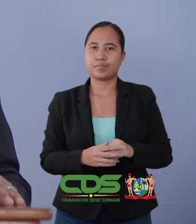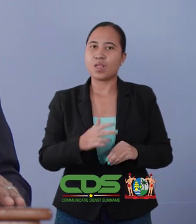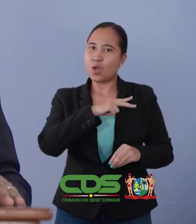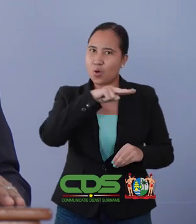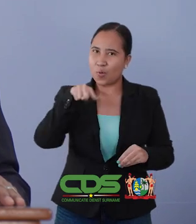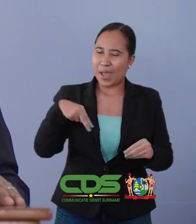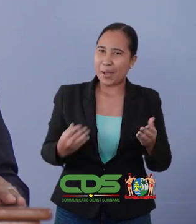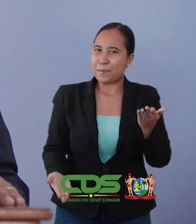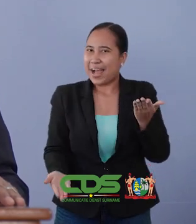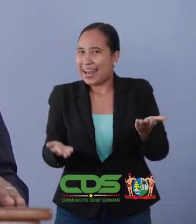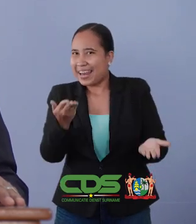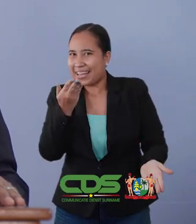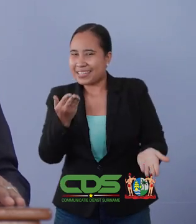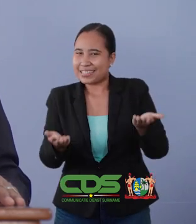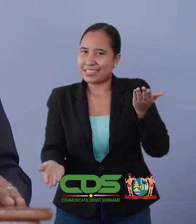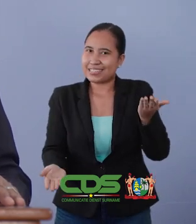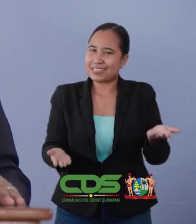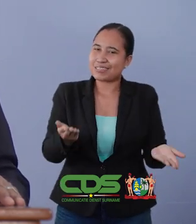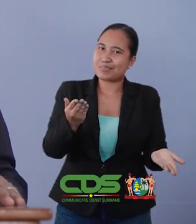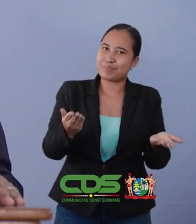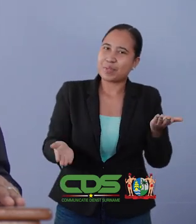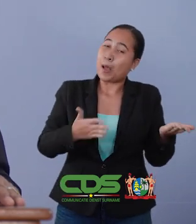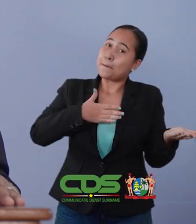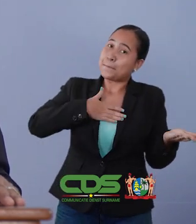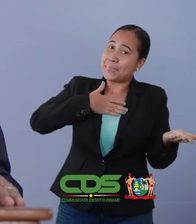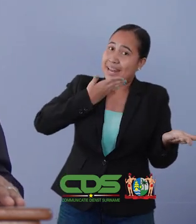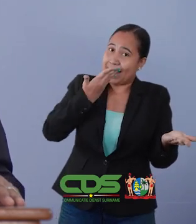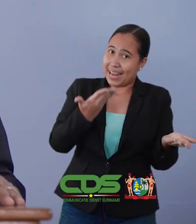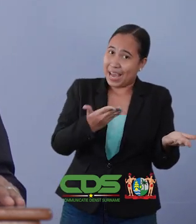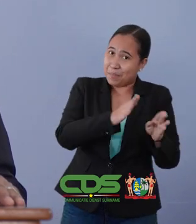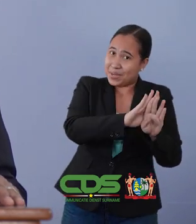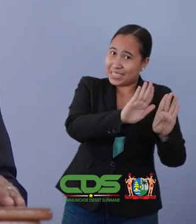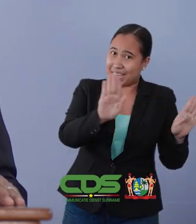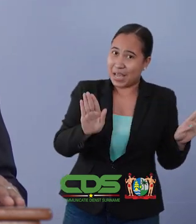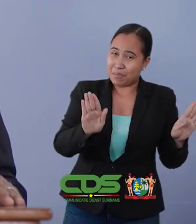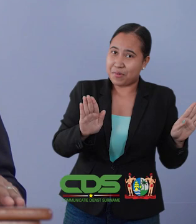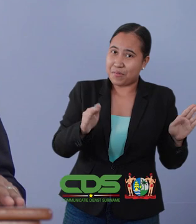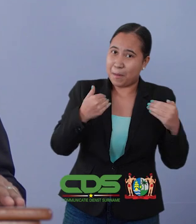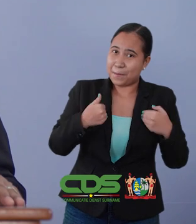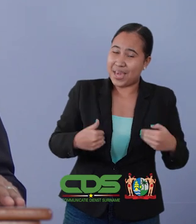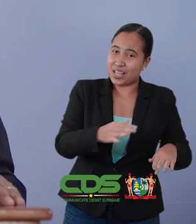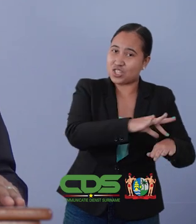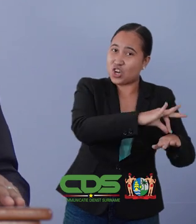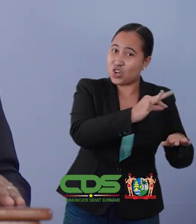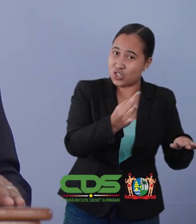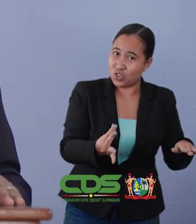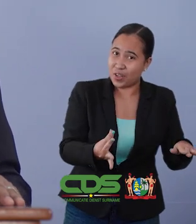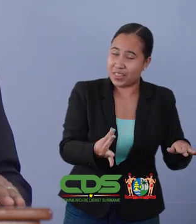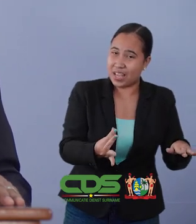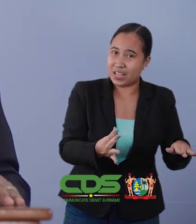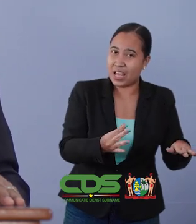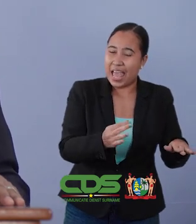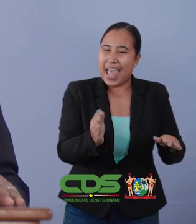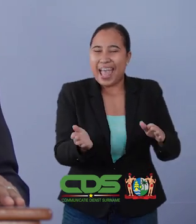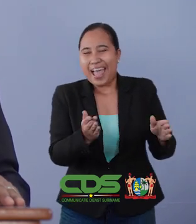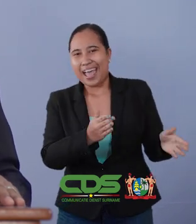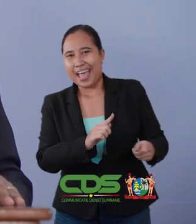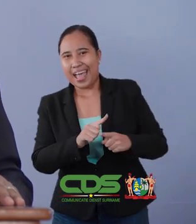we steeds balans tussen enerzijds het belang van de bescherming van de volksgezondheid en anderzijds